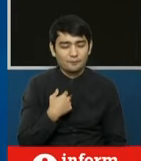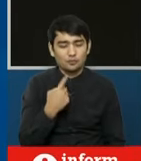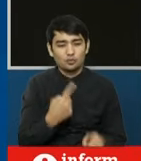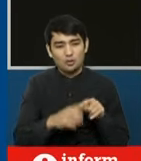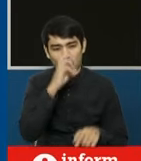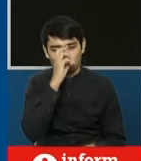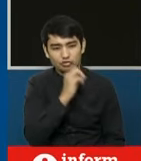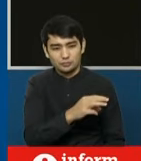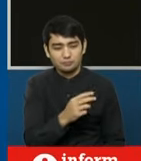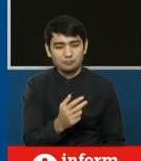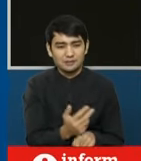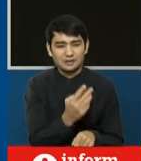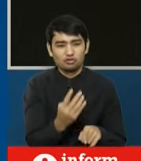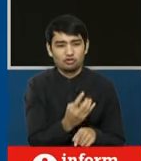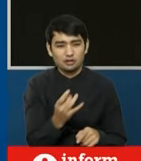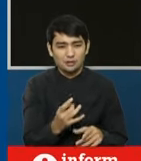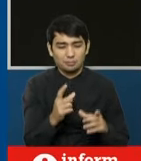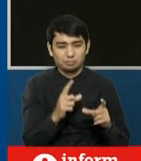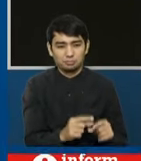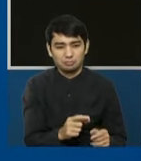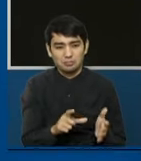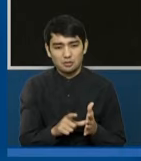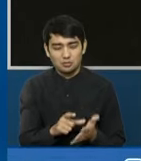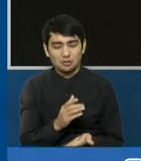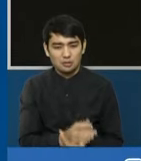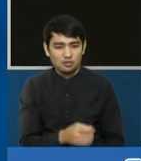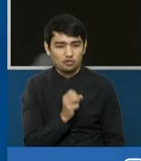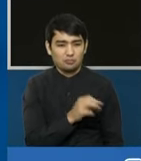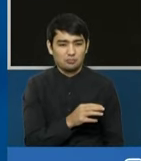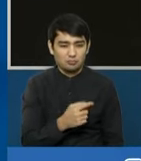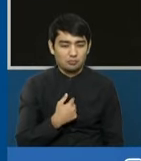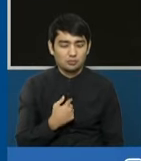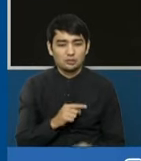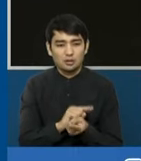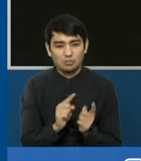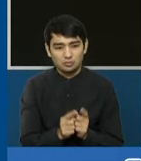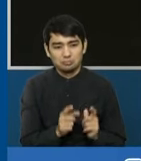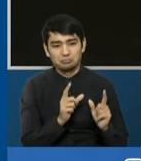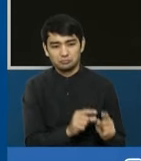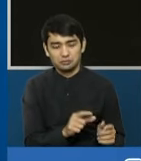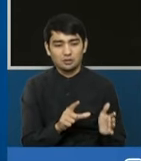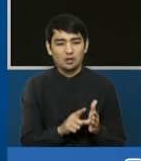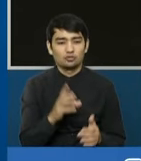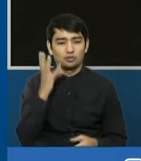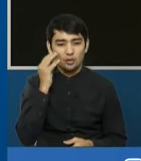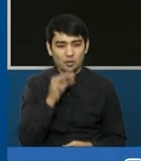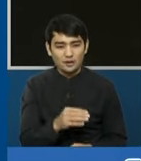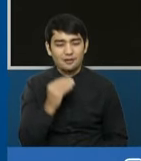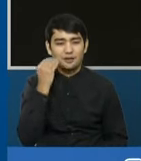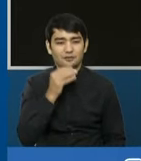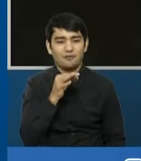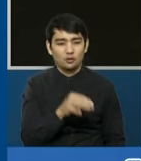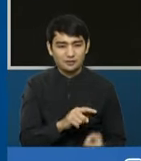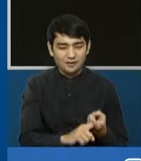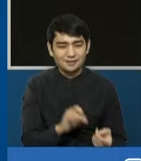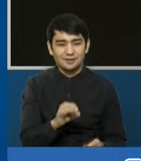есе жоғары кәсіпкерлікке салынып жатқан салықтар бар. Оның қасында біз керісінше жаңағы олардың саны арқылы, сапасы арқылы және де